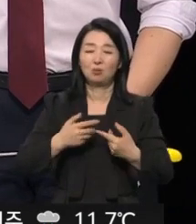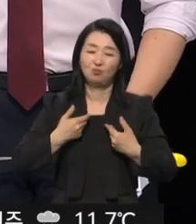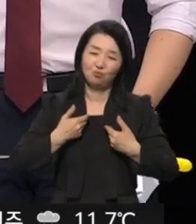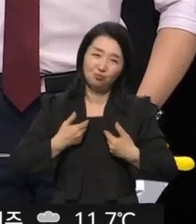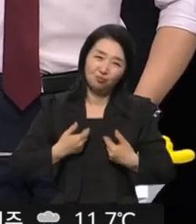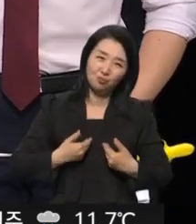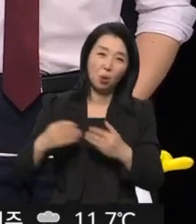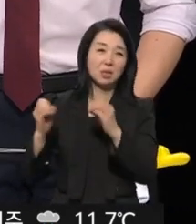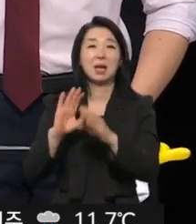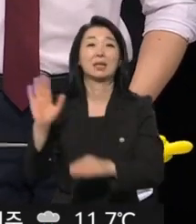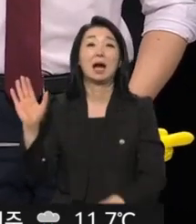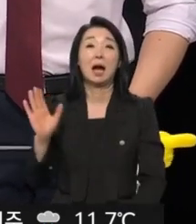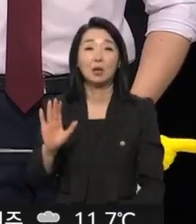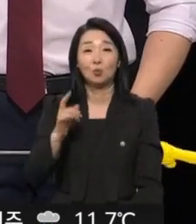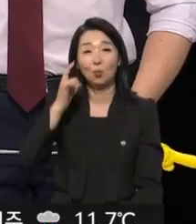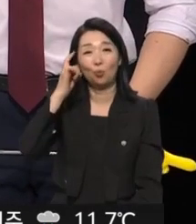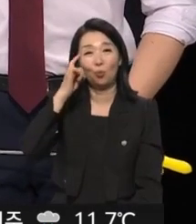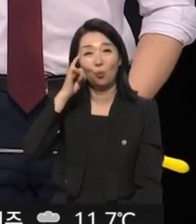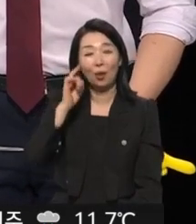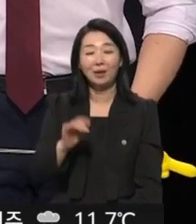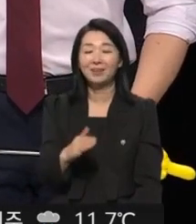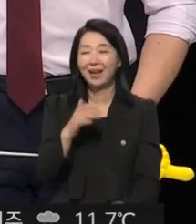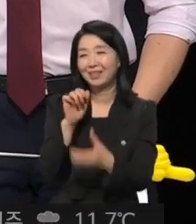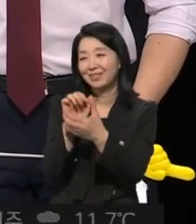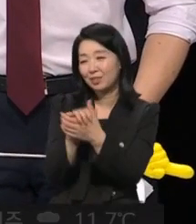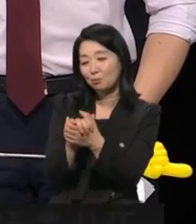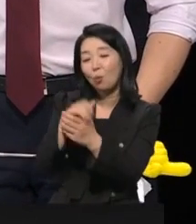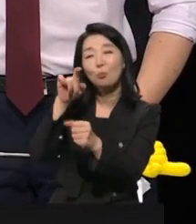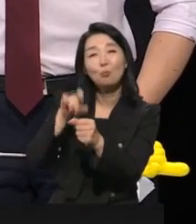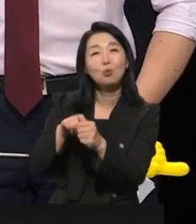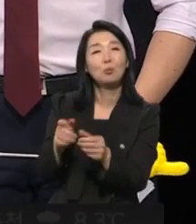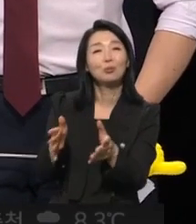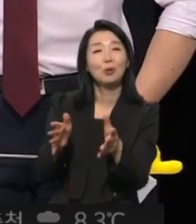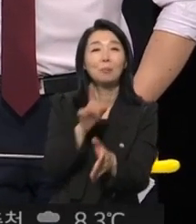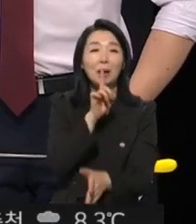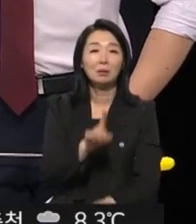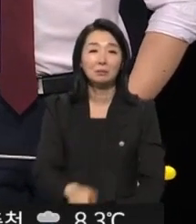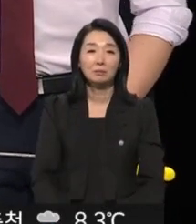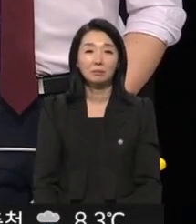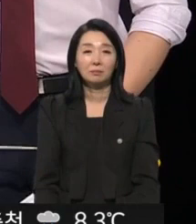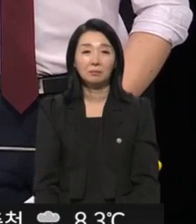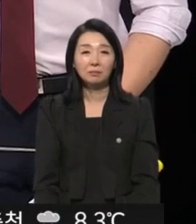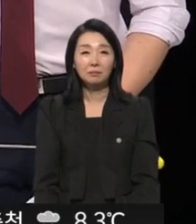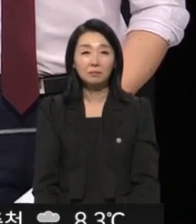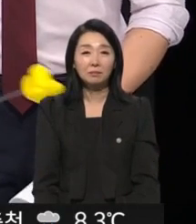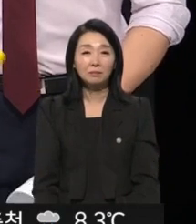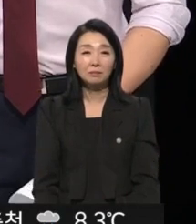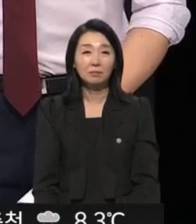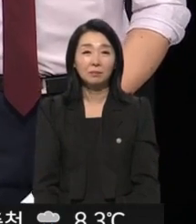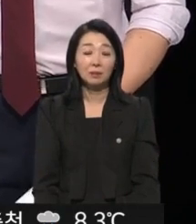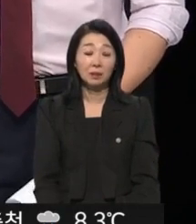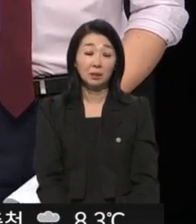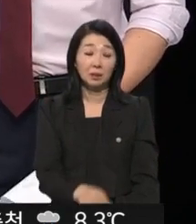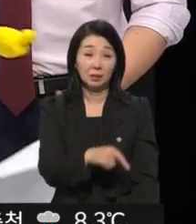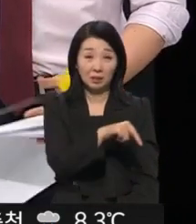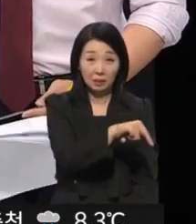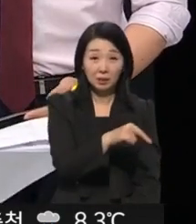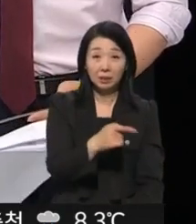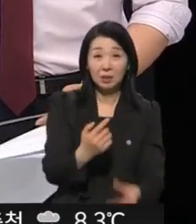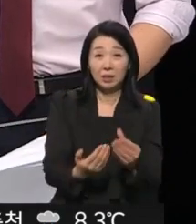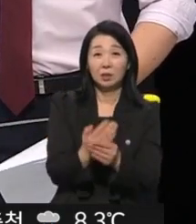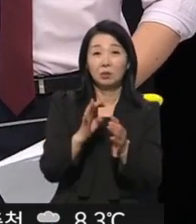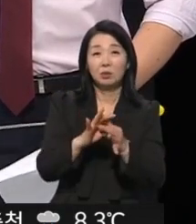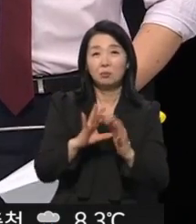이야기가 오가기보다는 대체적으로 친목 두머를 위한 자리 같은 느낌이었다고 합니다. 야권에선 이태원 참사